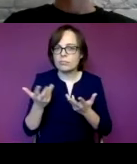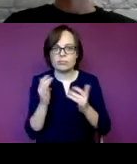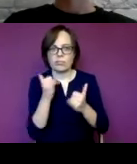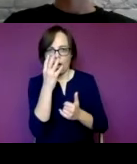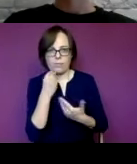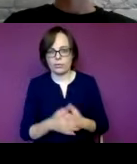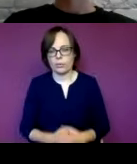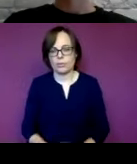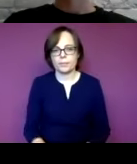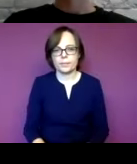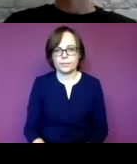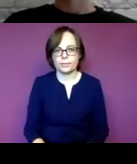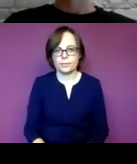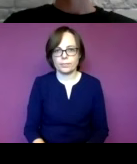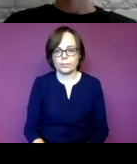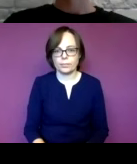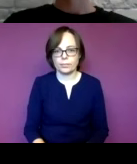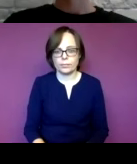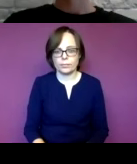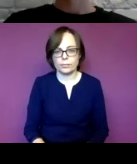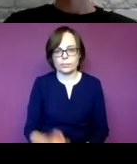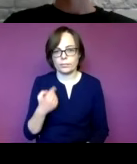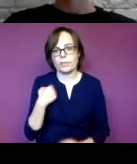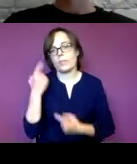Myślę, że jest bardzo dużo